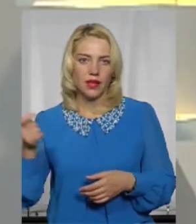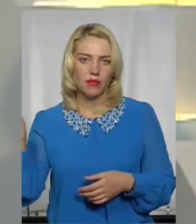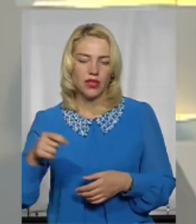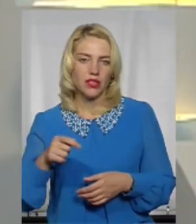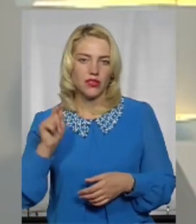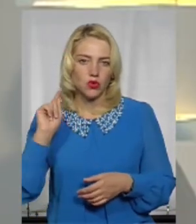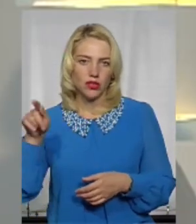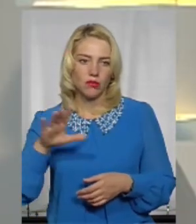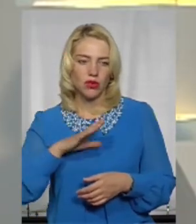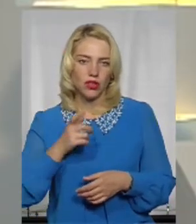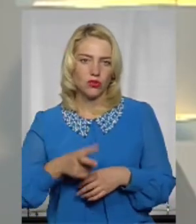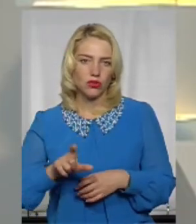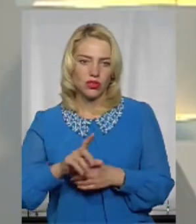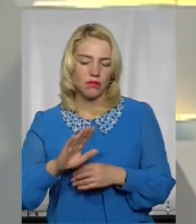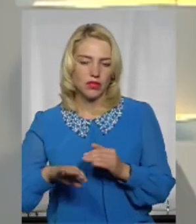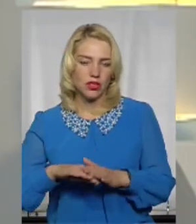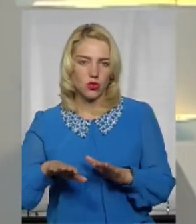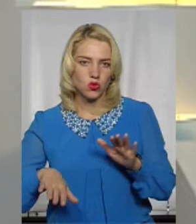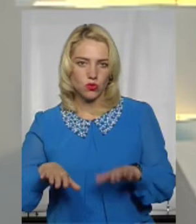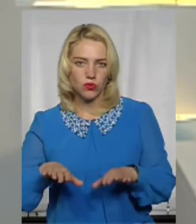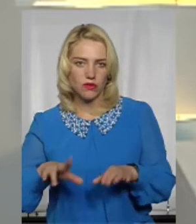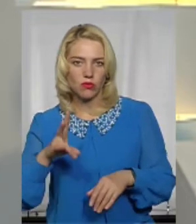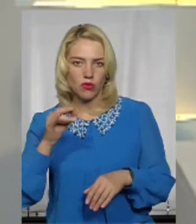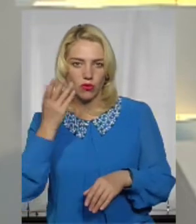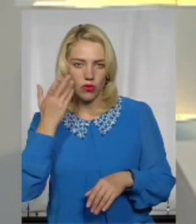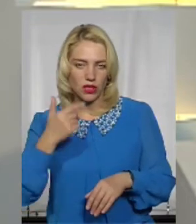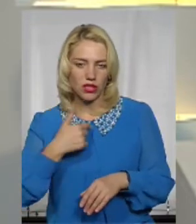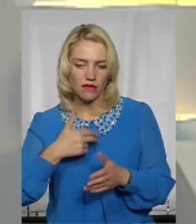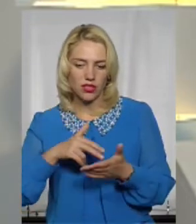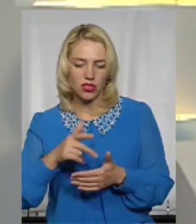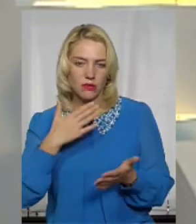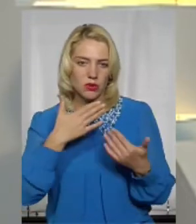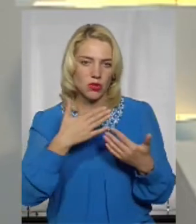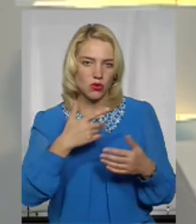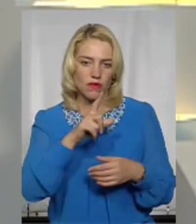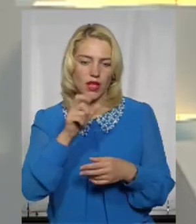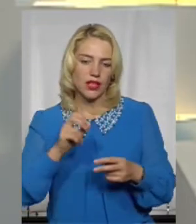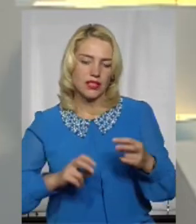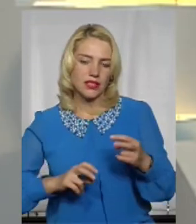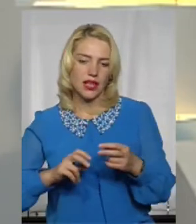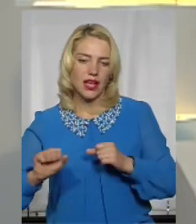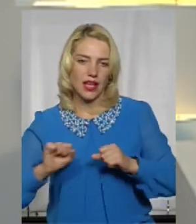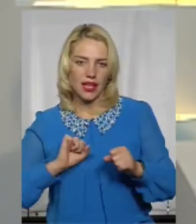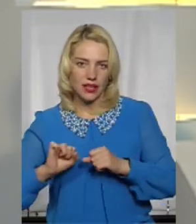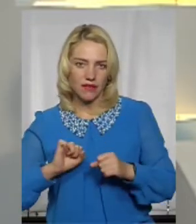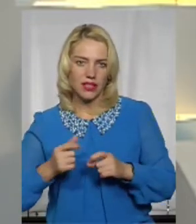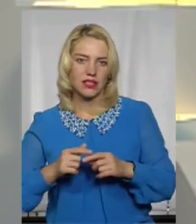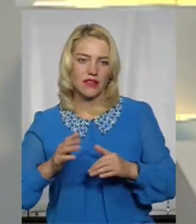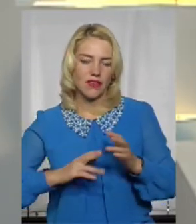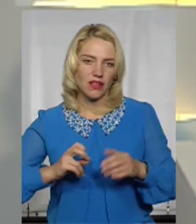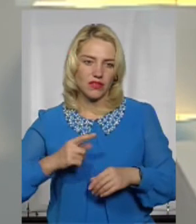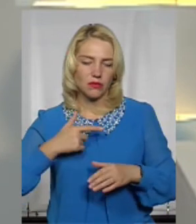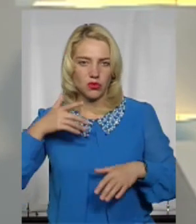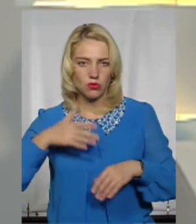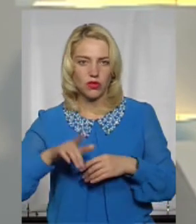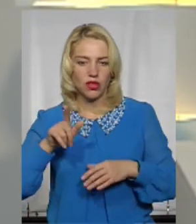приїхавши туди, була дуже під сумнівом, але вийшовши звідти, поспілкувавшись з керівництвом, з фахівцями, зрозуміла, що там